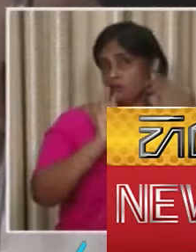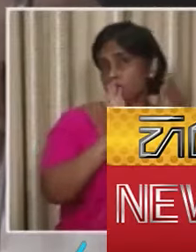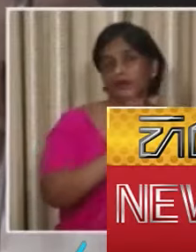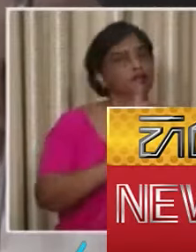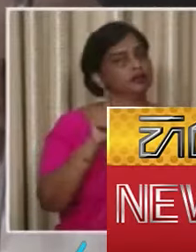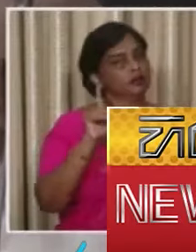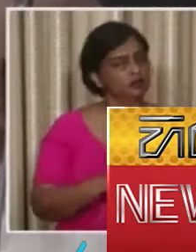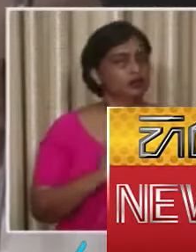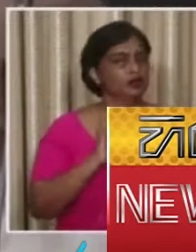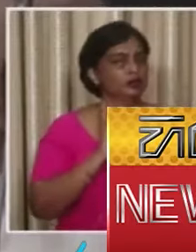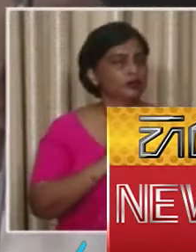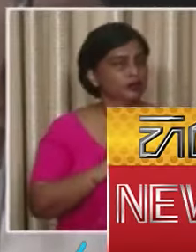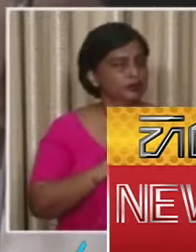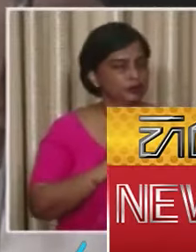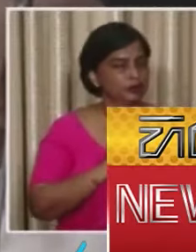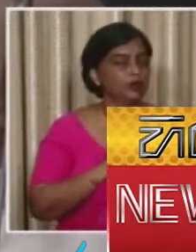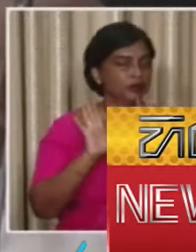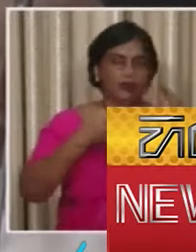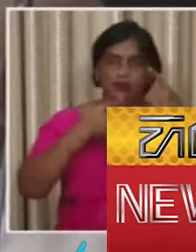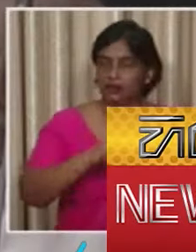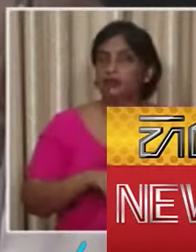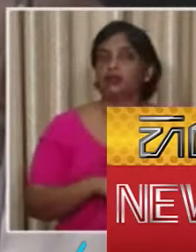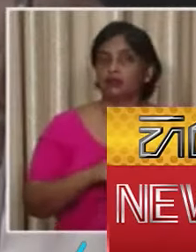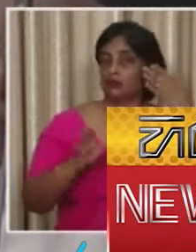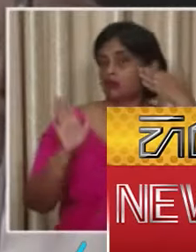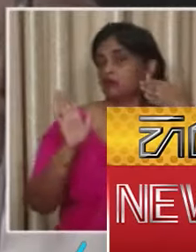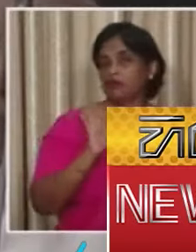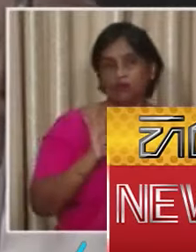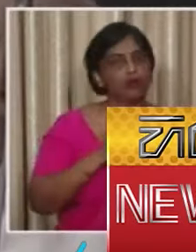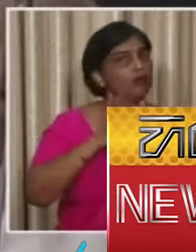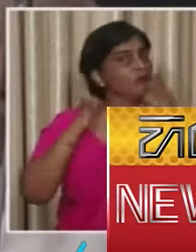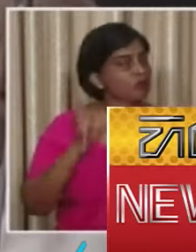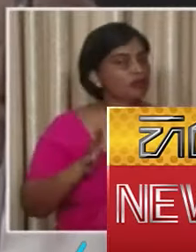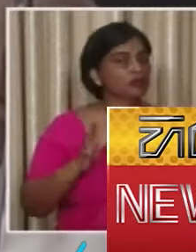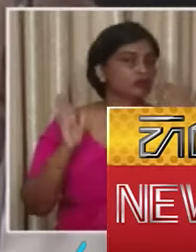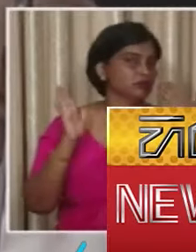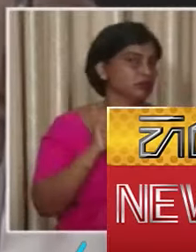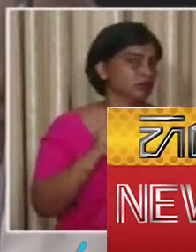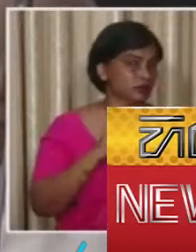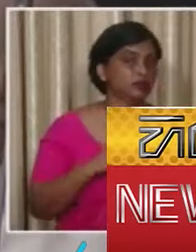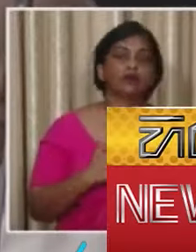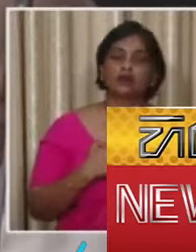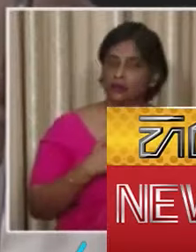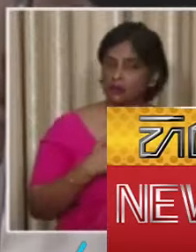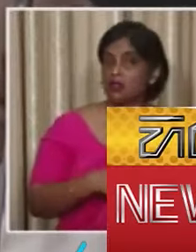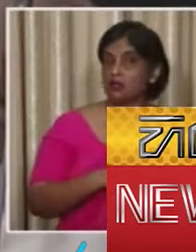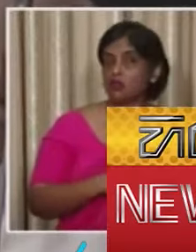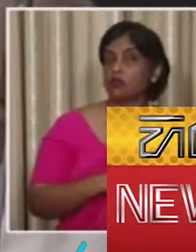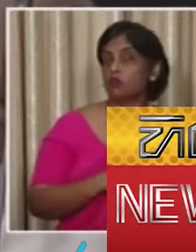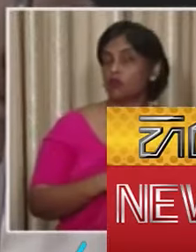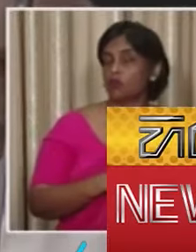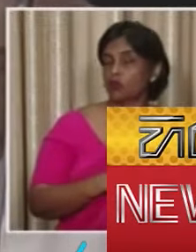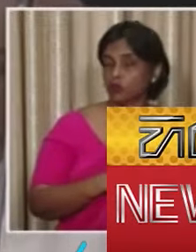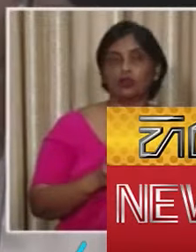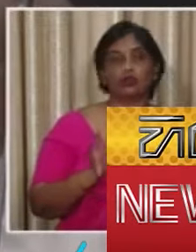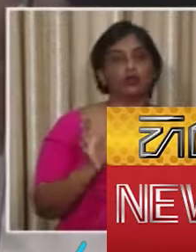කරන්න. ගරුපත් ඉන්පසු මේ පිළිබඳ ගැඹුරු හා පුළුල් අවධානයක් යොමු කරන්නට කියා මම රාජ්‍ය